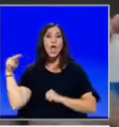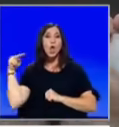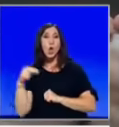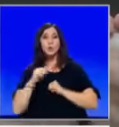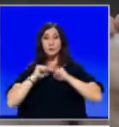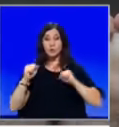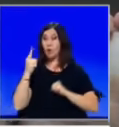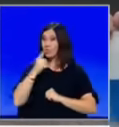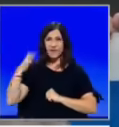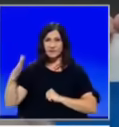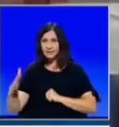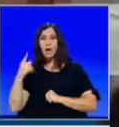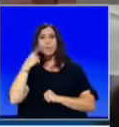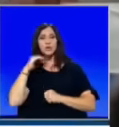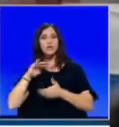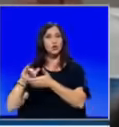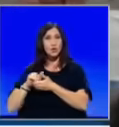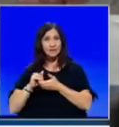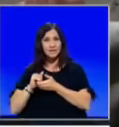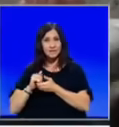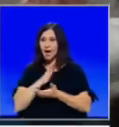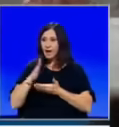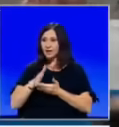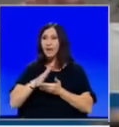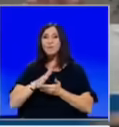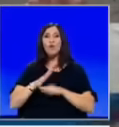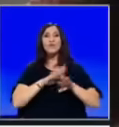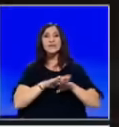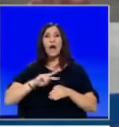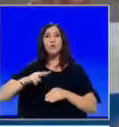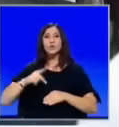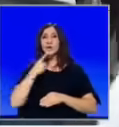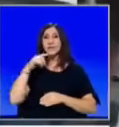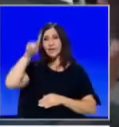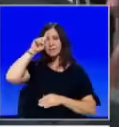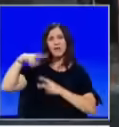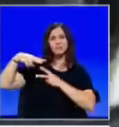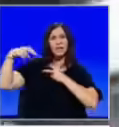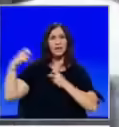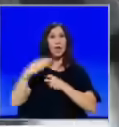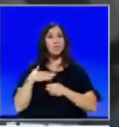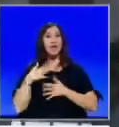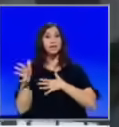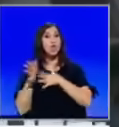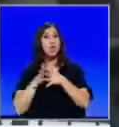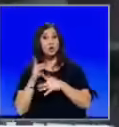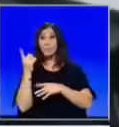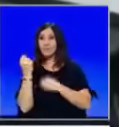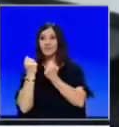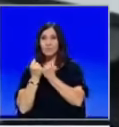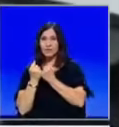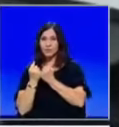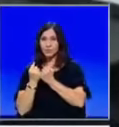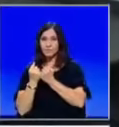контрапротест. От едната страна младежката организация на крайнодясната алтернатива за Германия скандира «Нашият народ на първо